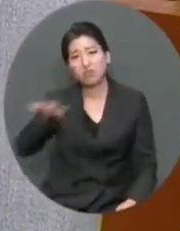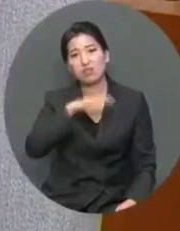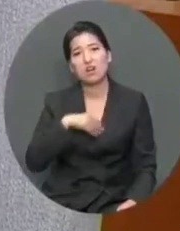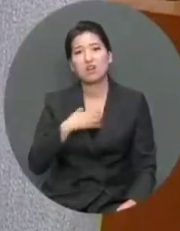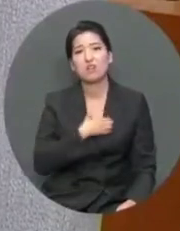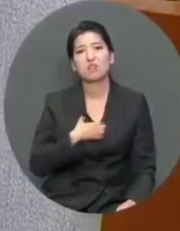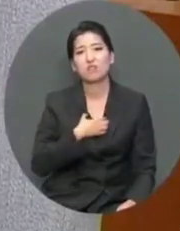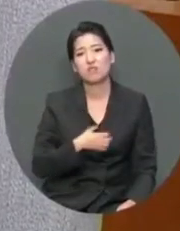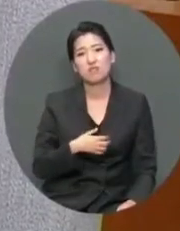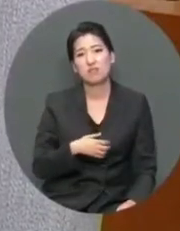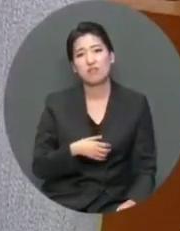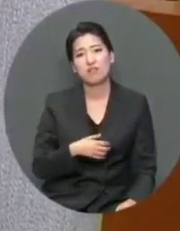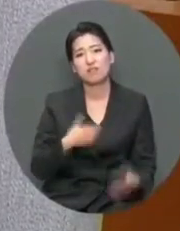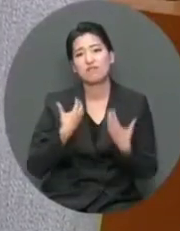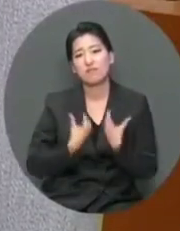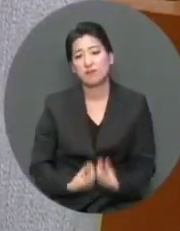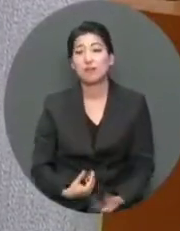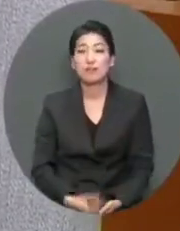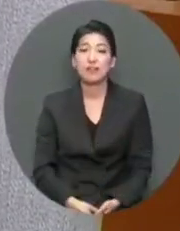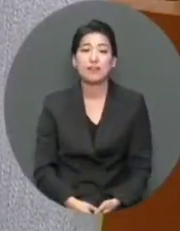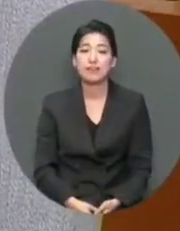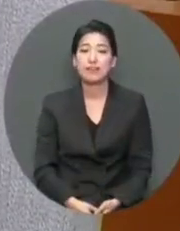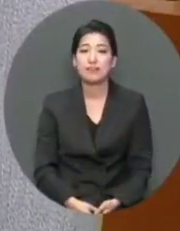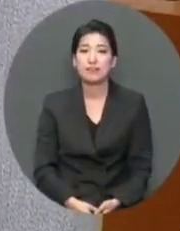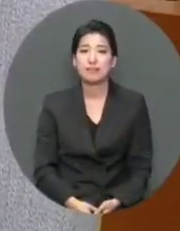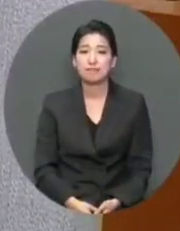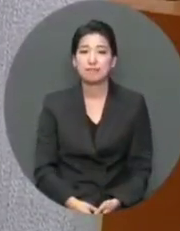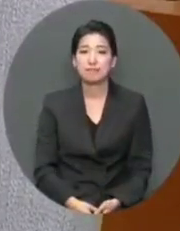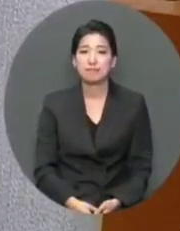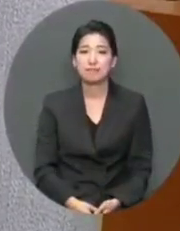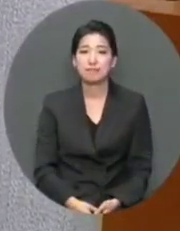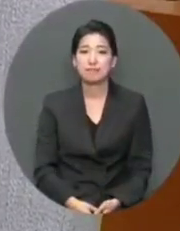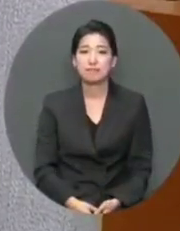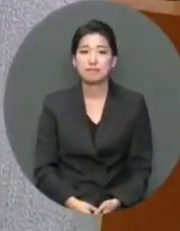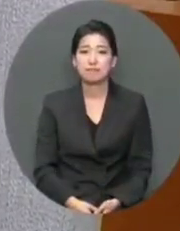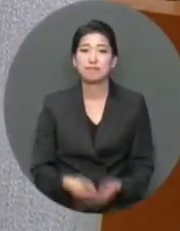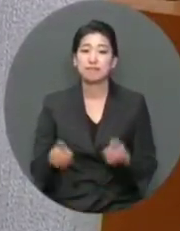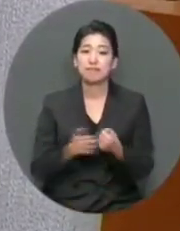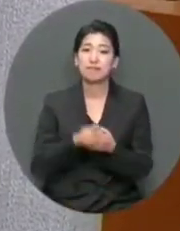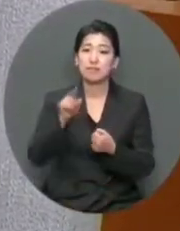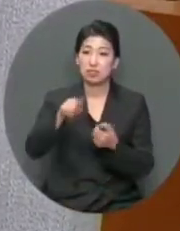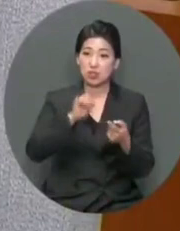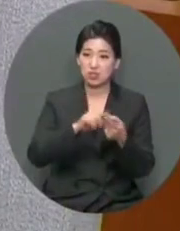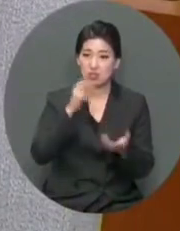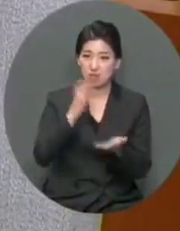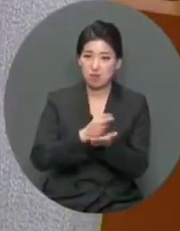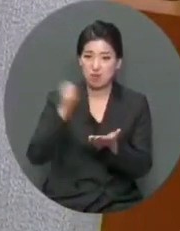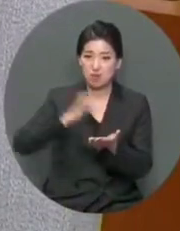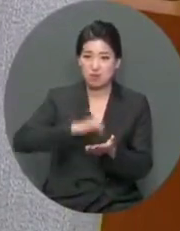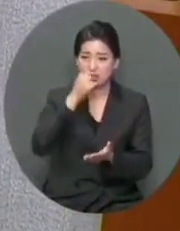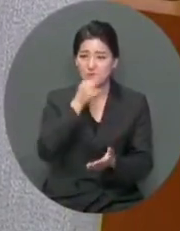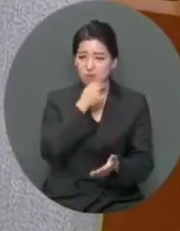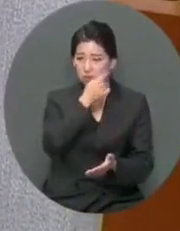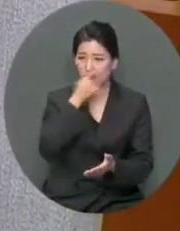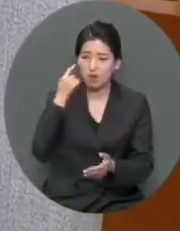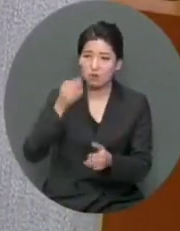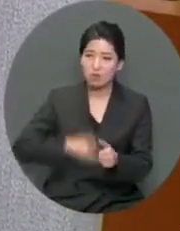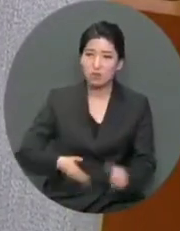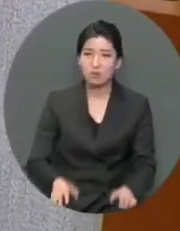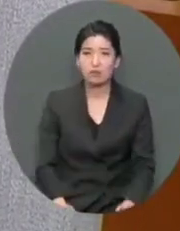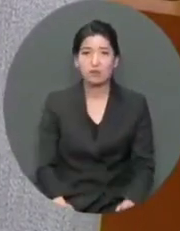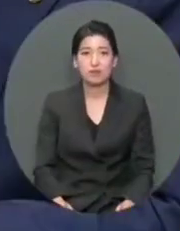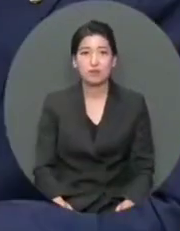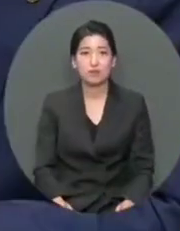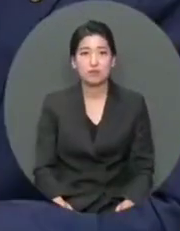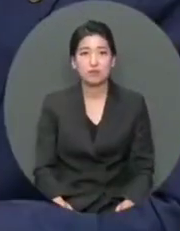거예요. 그래서 여기 위법함이 없다라고 하는 걸 확인받고 싶어서 저희들도 그렇게 한 겁니다. 제가 그런 취지에서